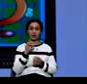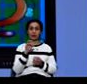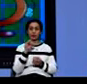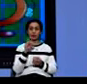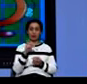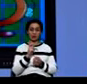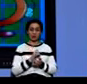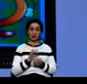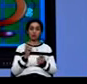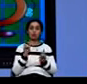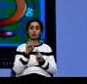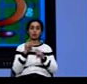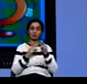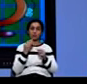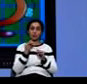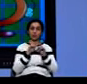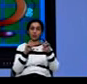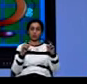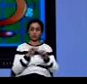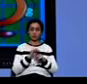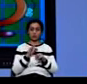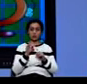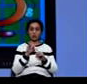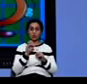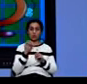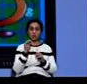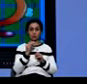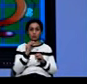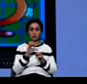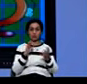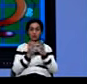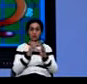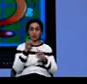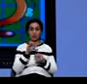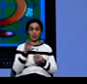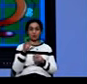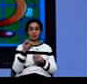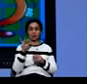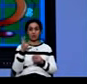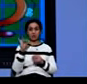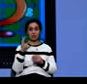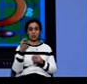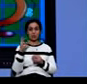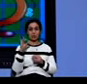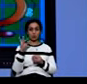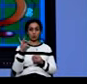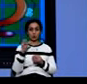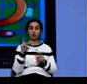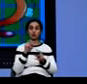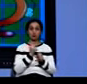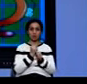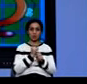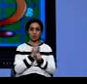коньках. Следующее предложение. Тут снеговик. Сарвар и Мастура. Что